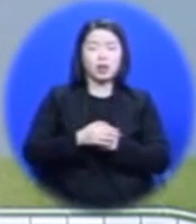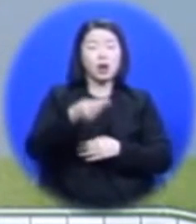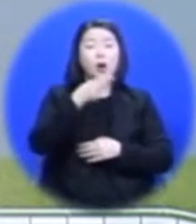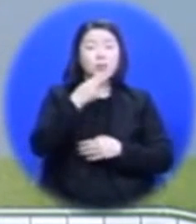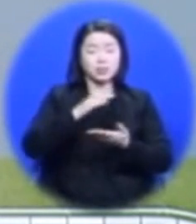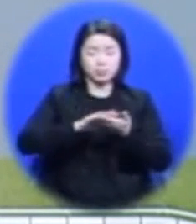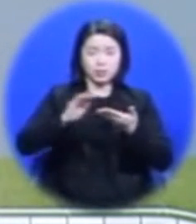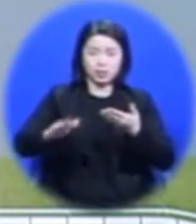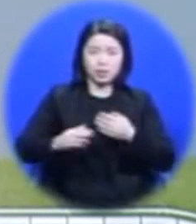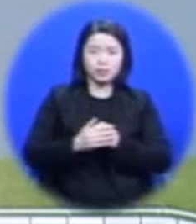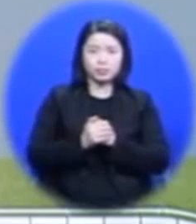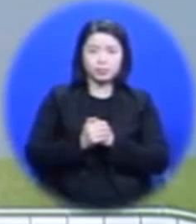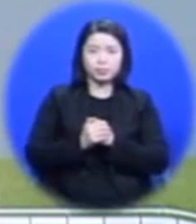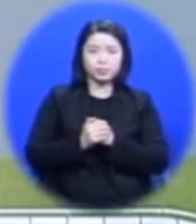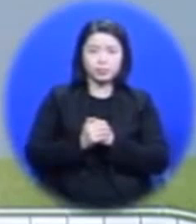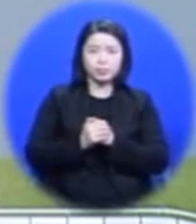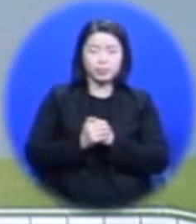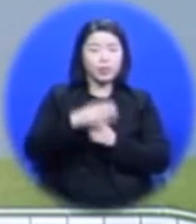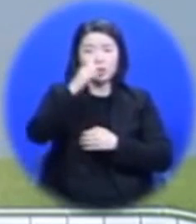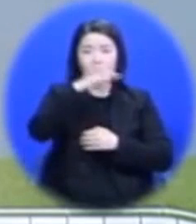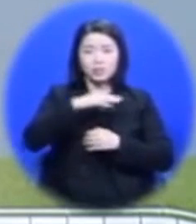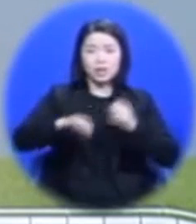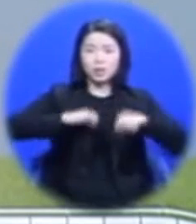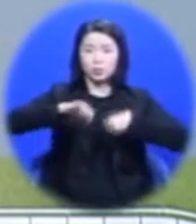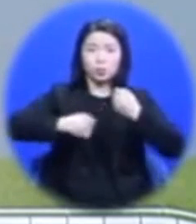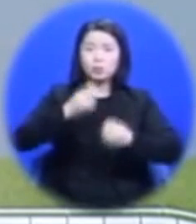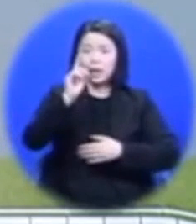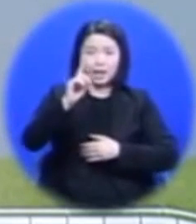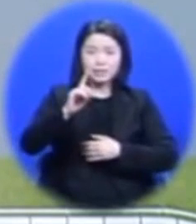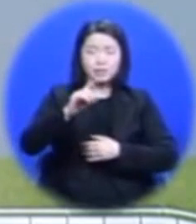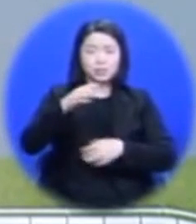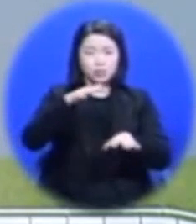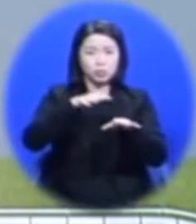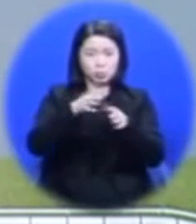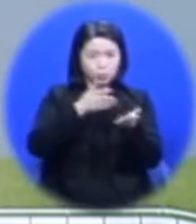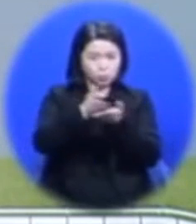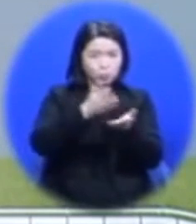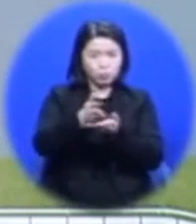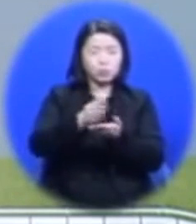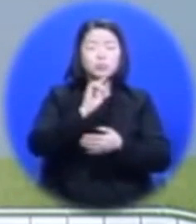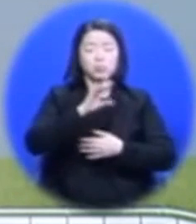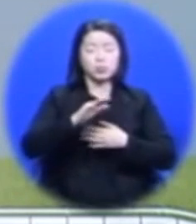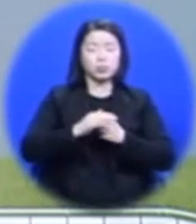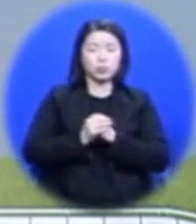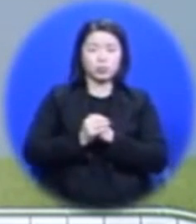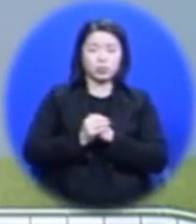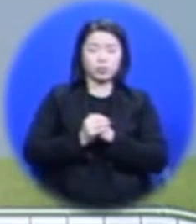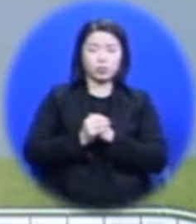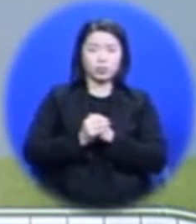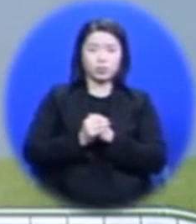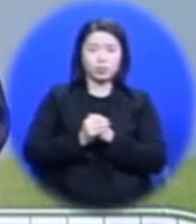없습니다. 그냥 동물의 한 종류일 뿐이에요. 동물의 한 종류.